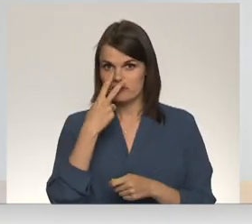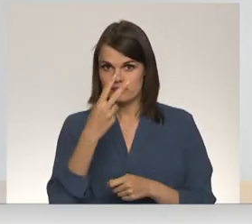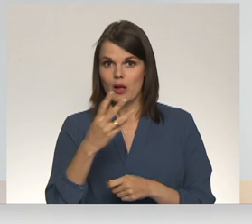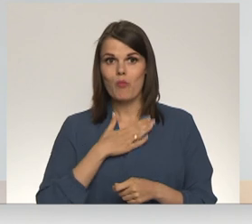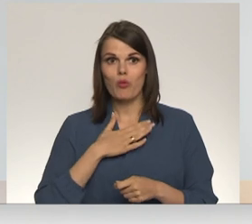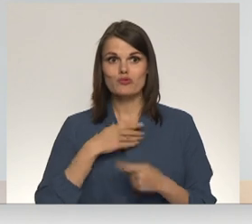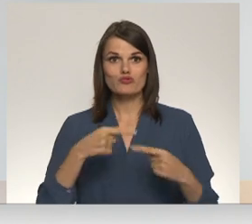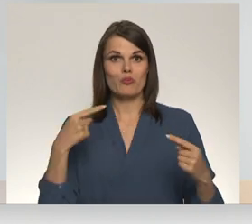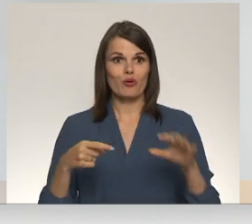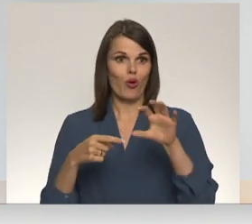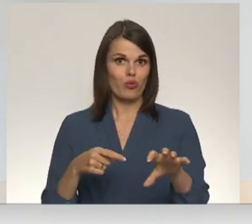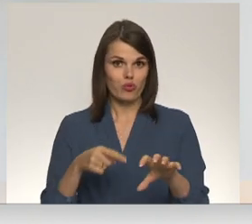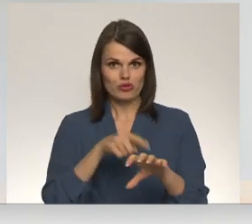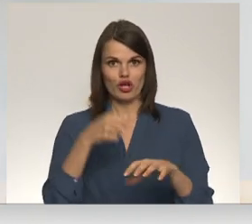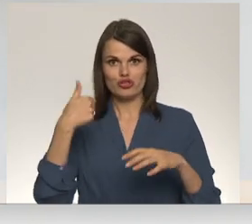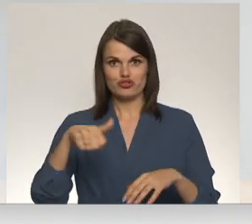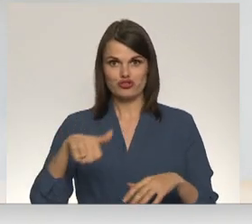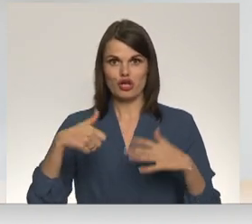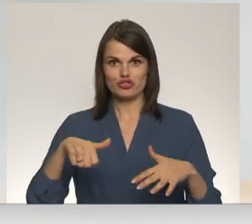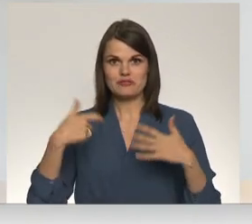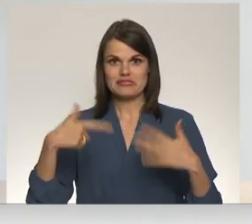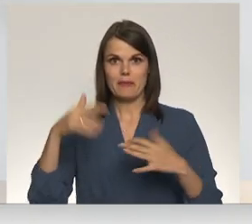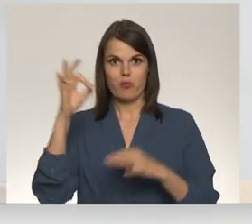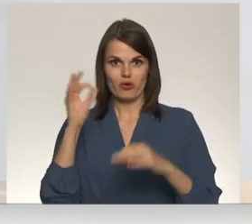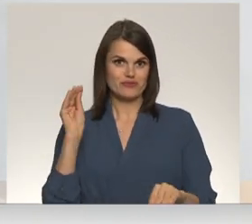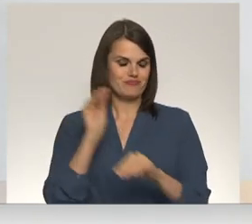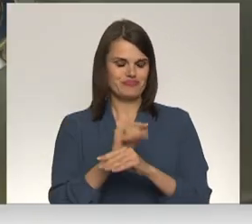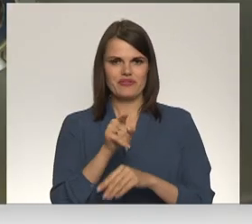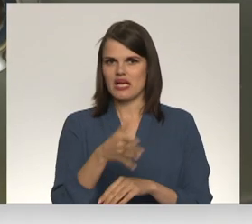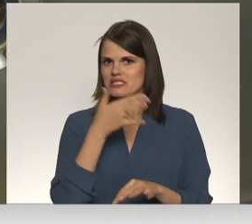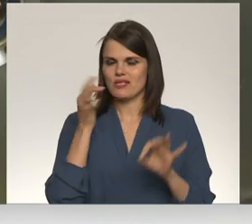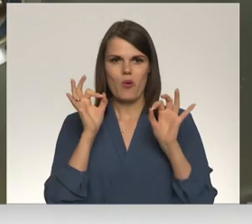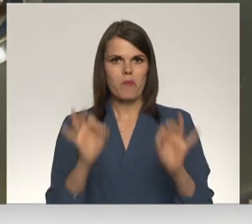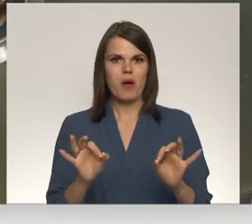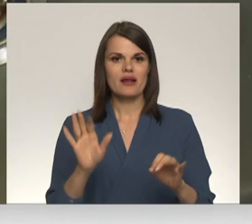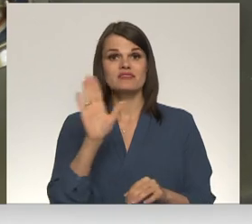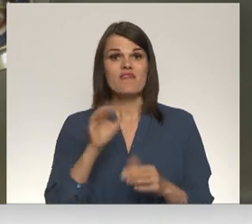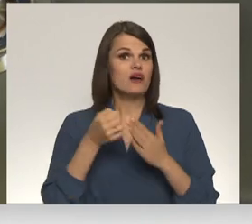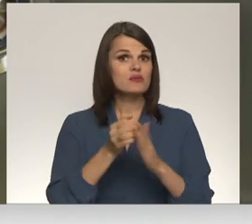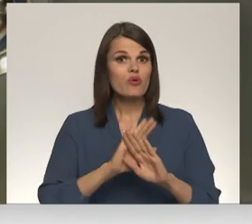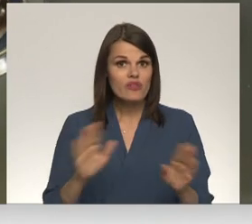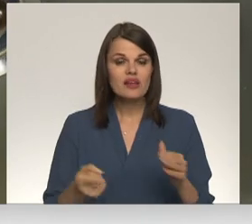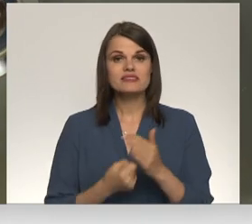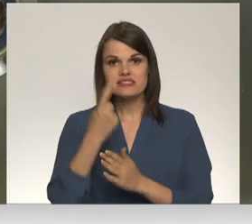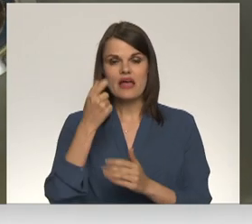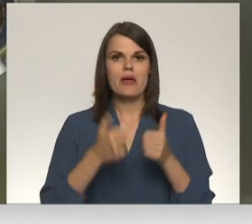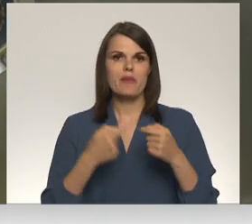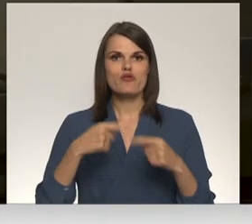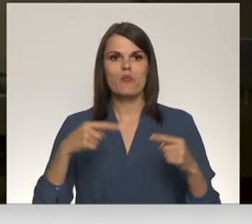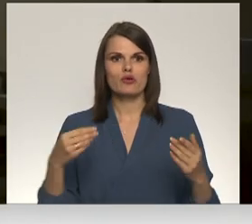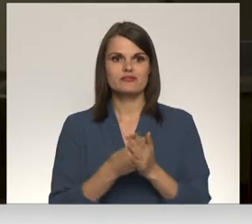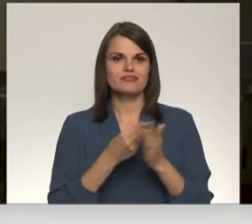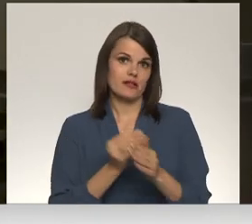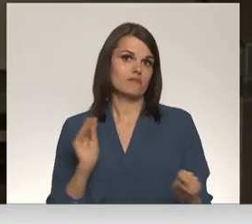mūsu produktiem uzlikti pat 60-70%, tas nav korekti. Ja valsts atbalstu nesniegs, tad piena produktu cenas nāksies palielināt